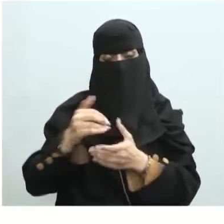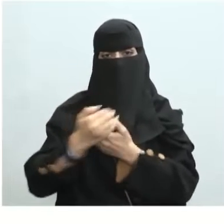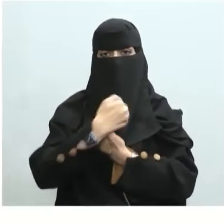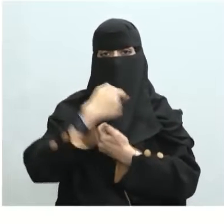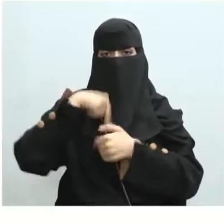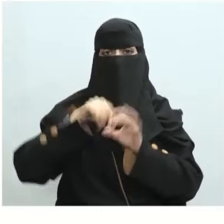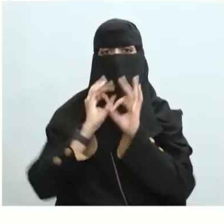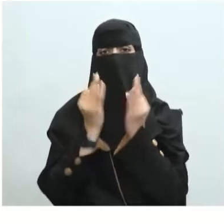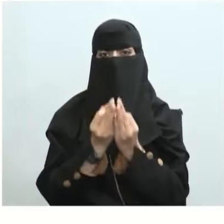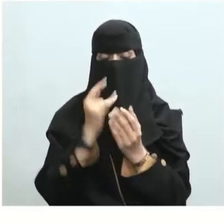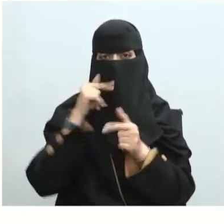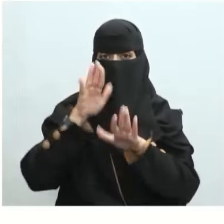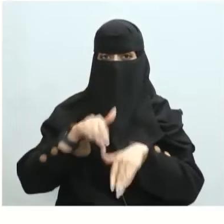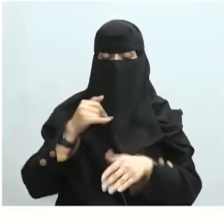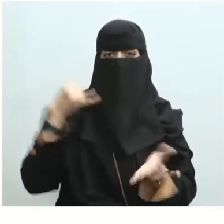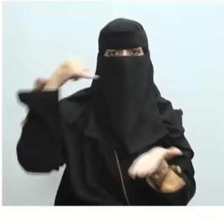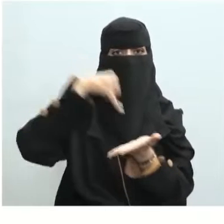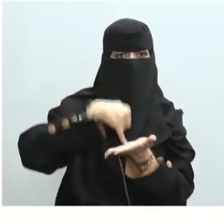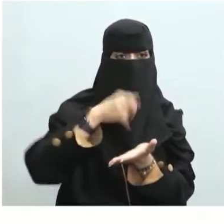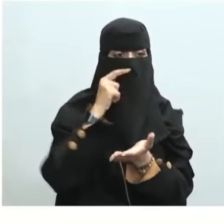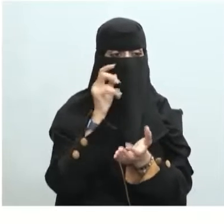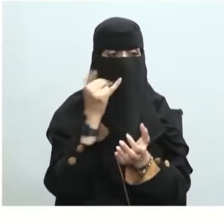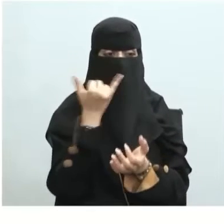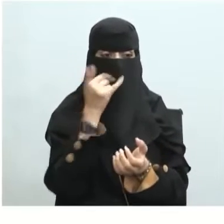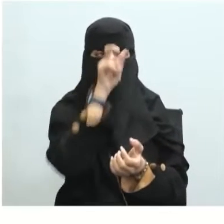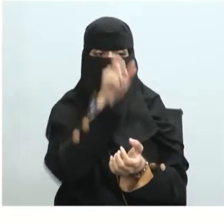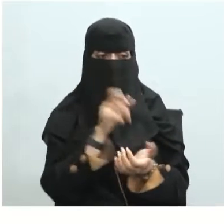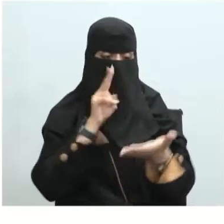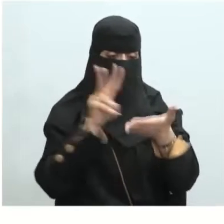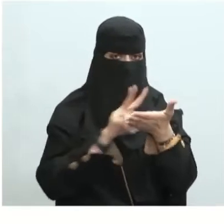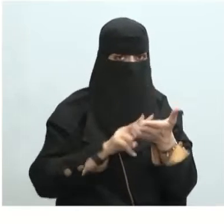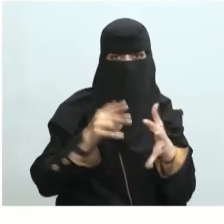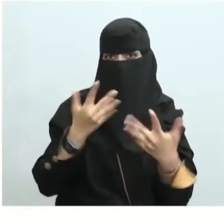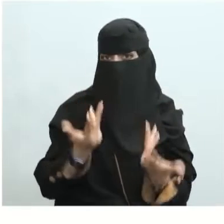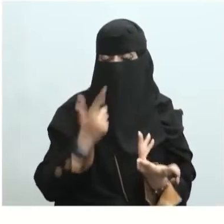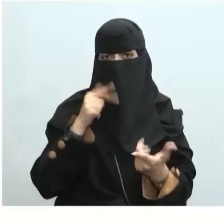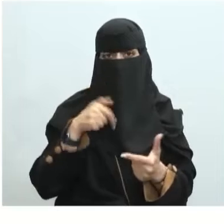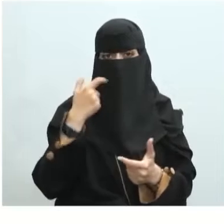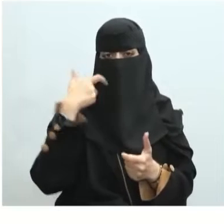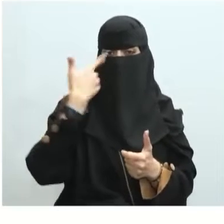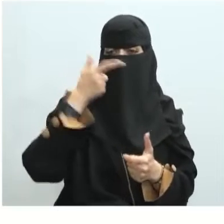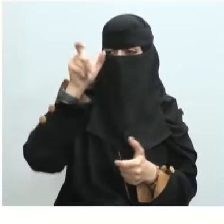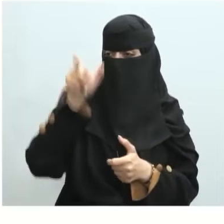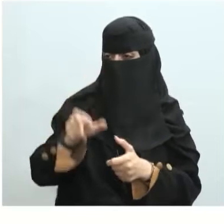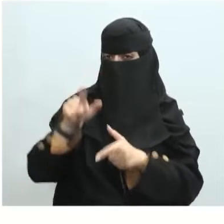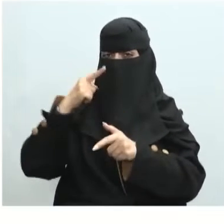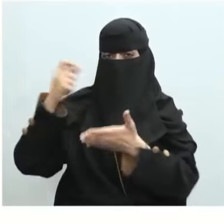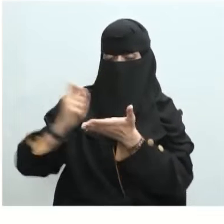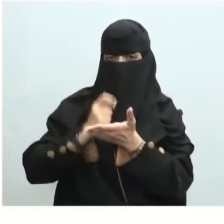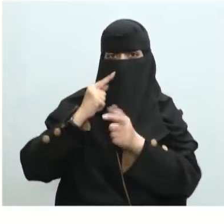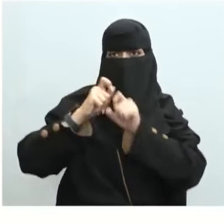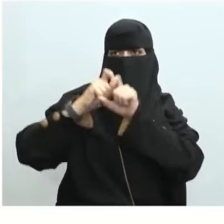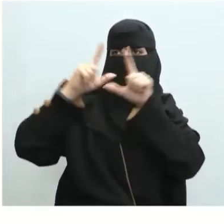والمجتمع محور اهتمام القارئ وهنا محور اهتمام القارئ رؤيه الاديب للاشياء والظواهر التي